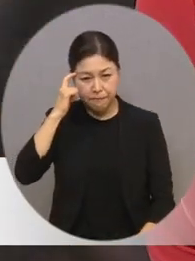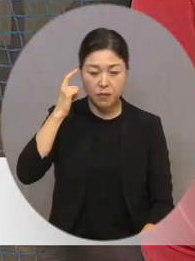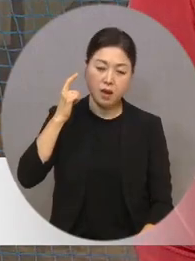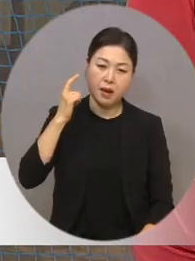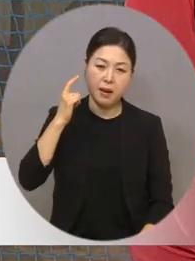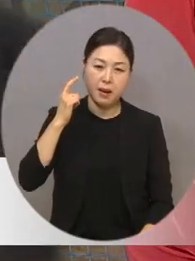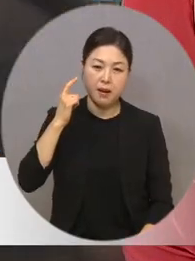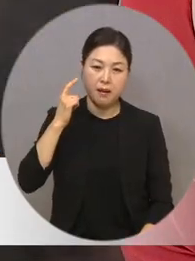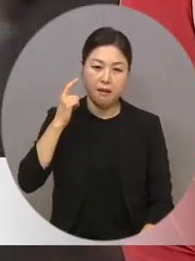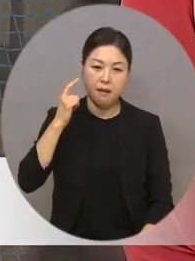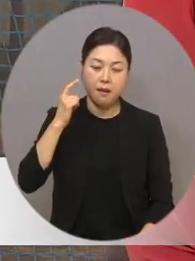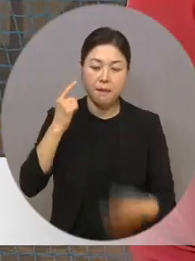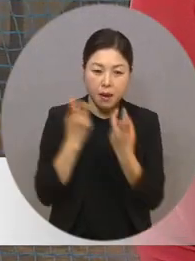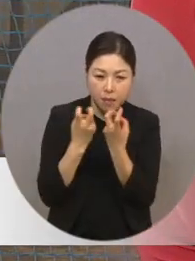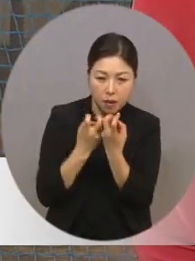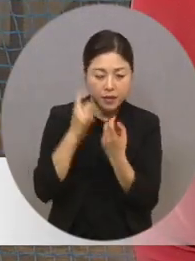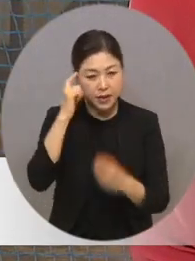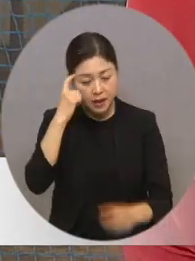것 같고